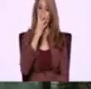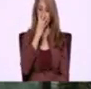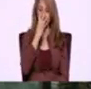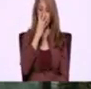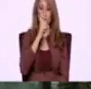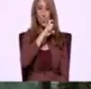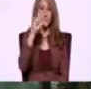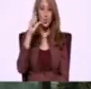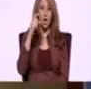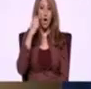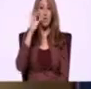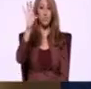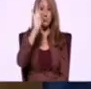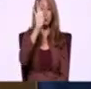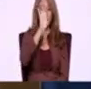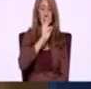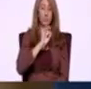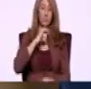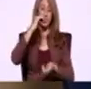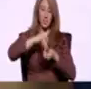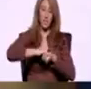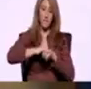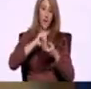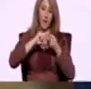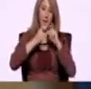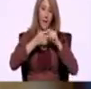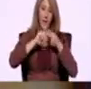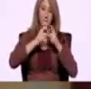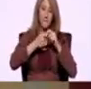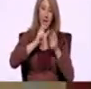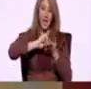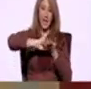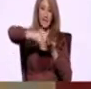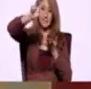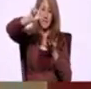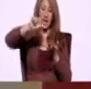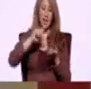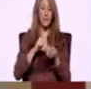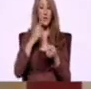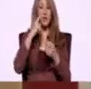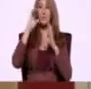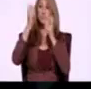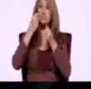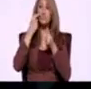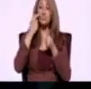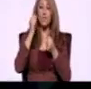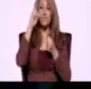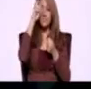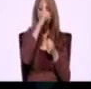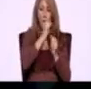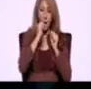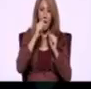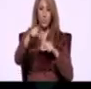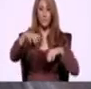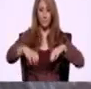حالات نقص الأكسجين، وتم الاتفاق مع جمعية رسالة على مساعدة وتبني حالات البرنامج لتركيب